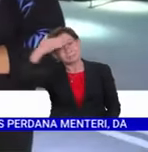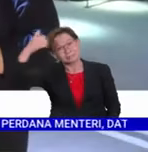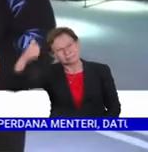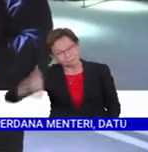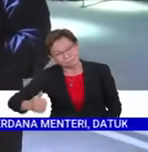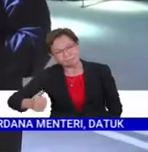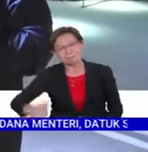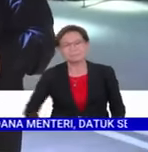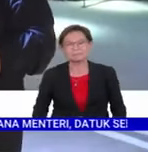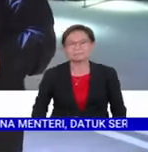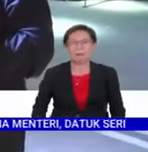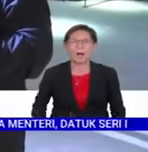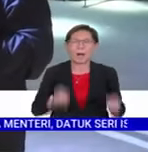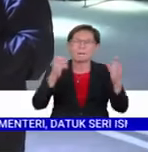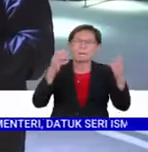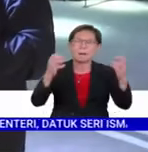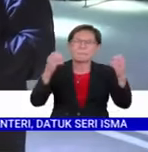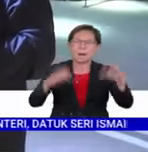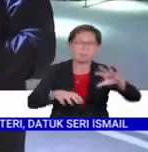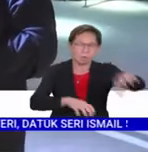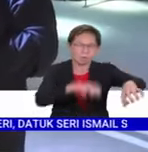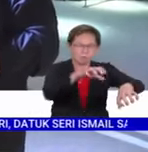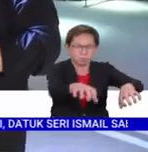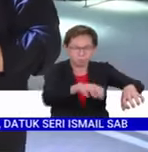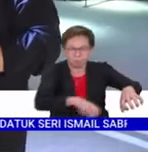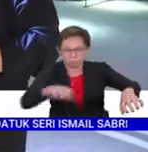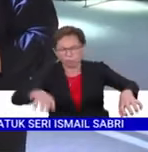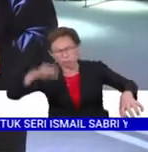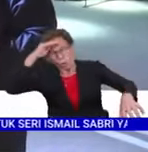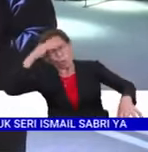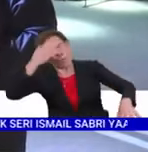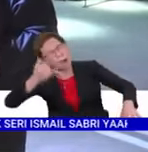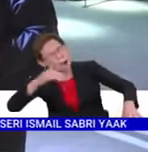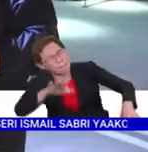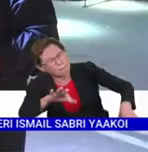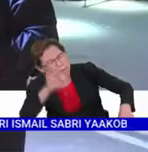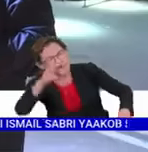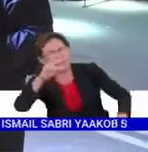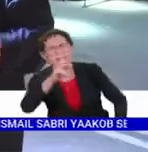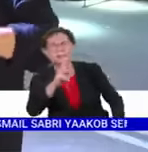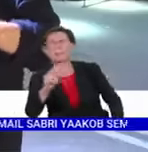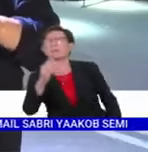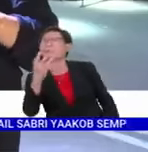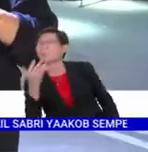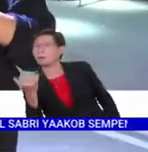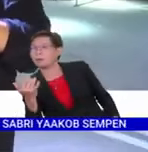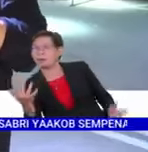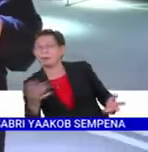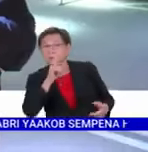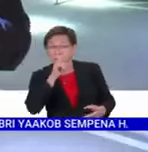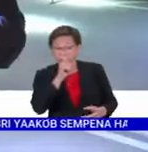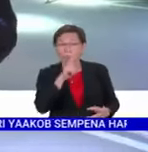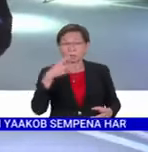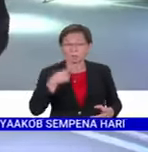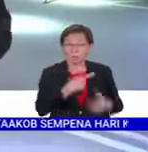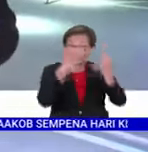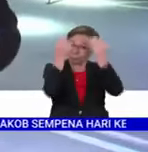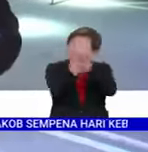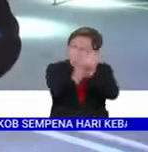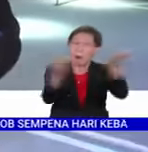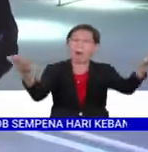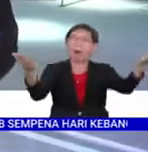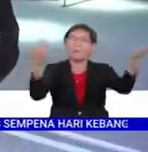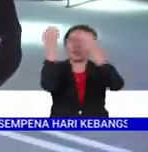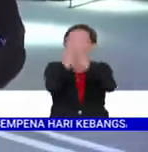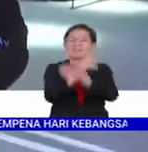wabarakatuh. Okey, dalam banyak-banyak daerah di Johor ni kita nak tahu kenapa Kota Tinggi ini dipilih. Okey. Sebenarnya kita nak memberitahu kepada